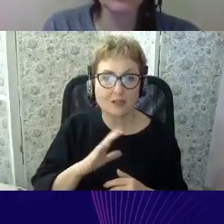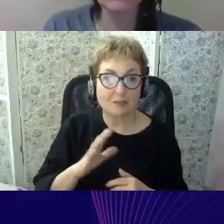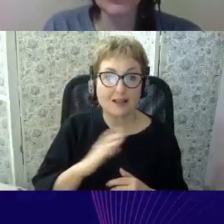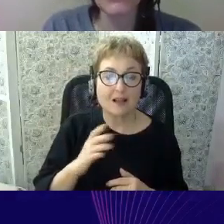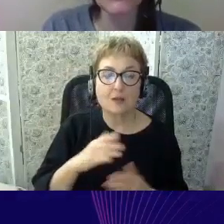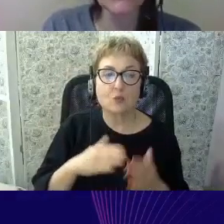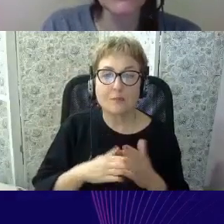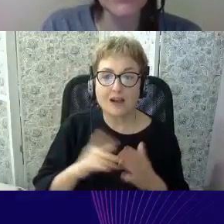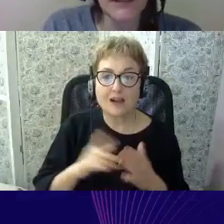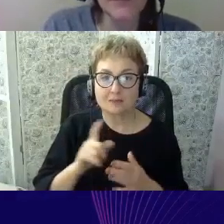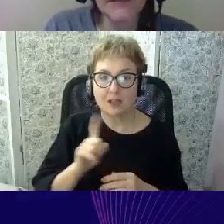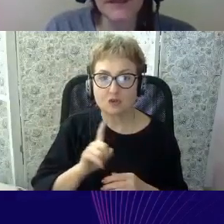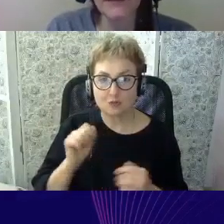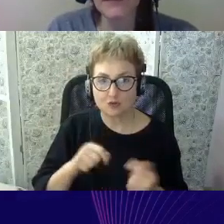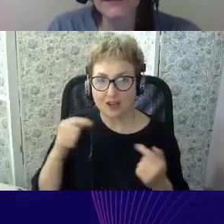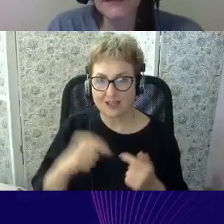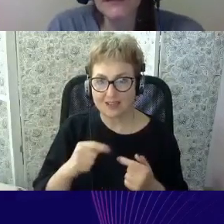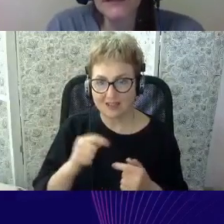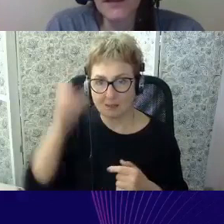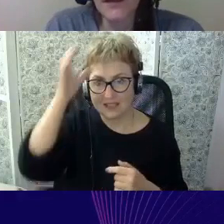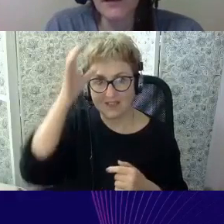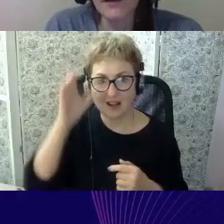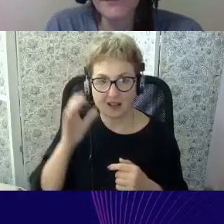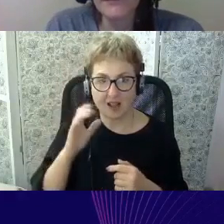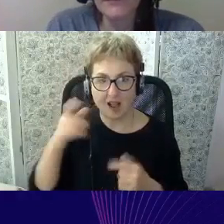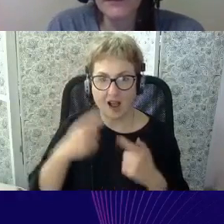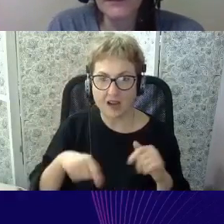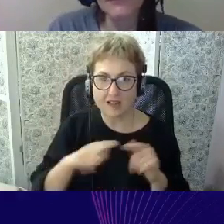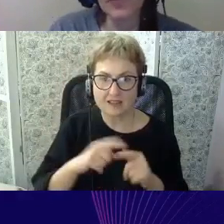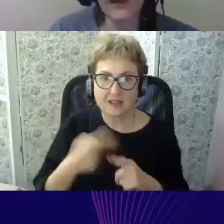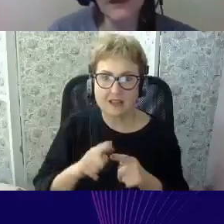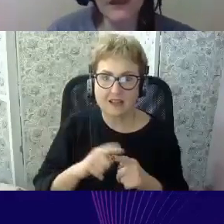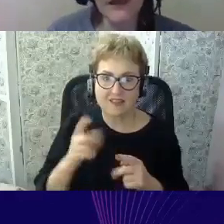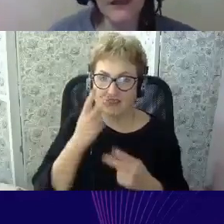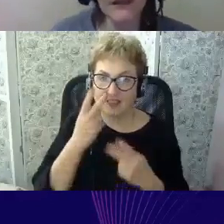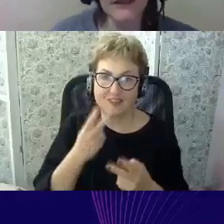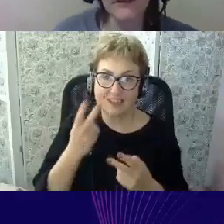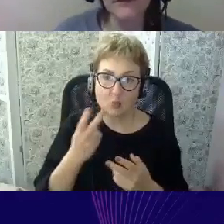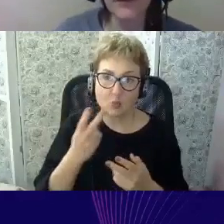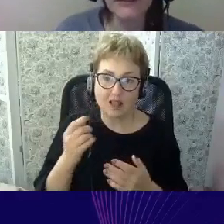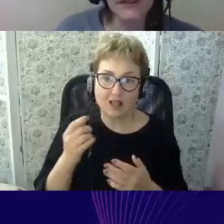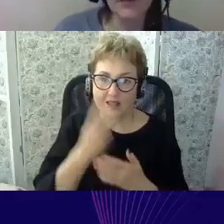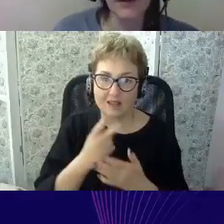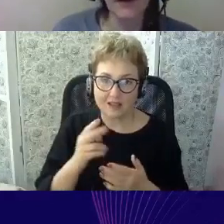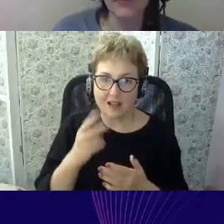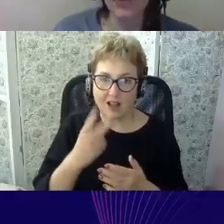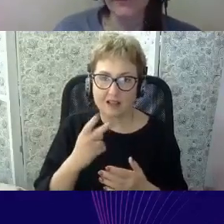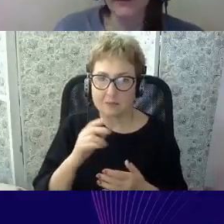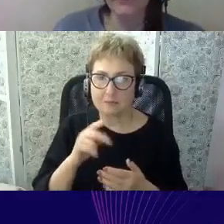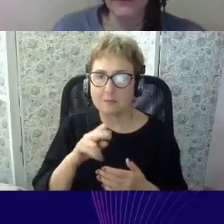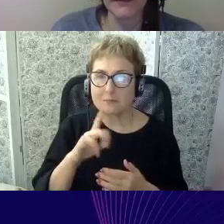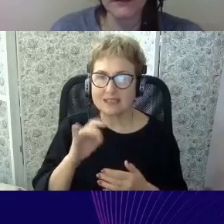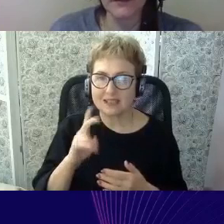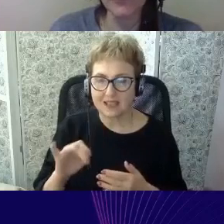максимум, на что может ориентироваться тогда образовательная организация, это какие-то визуально наглядные признаки проявления у